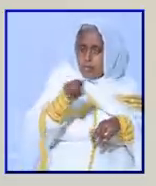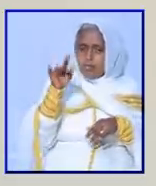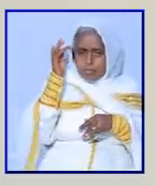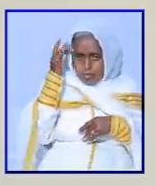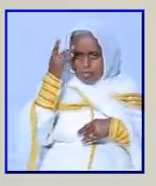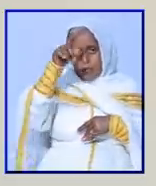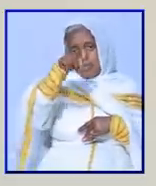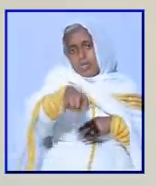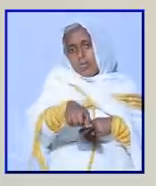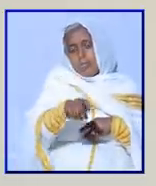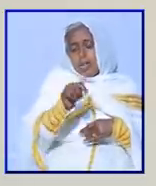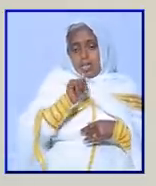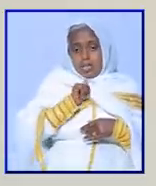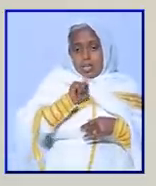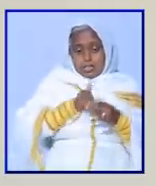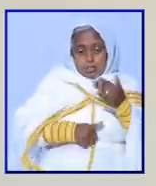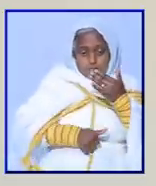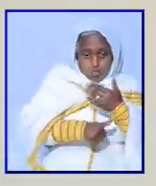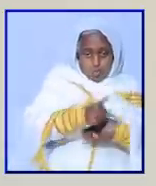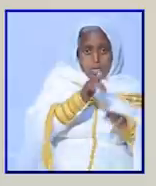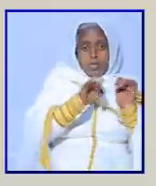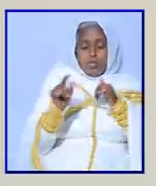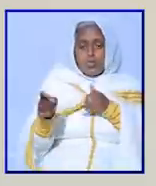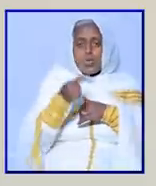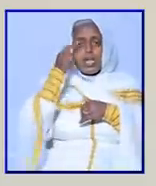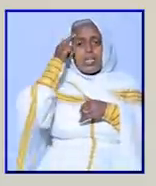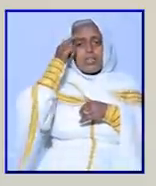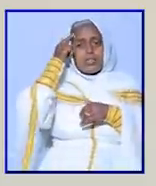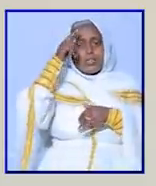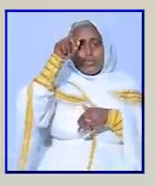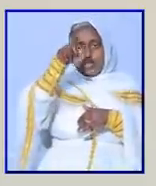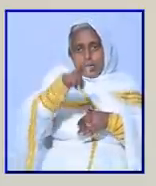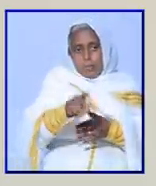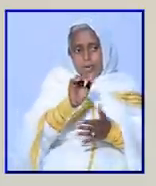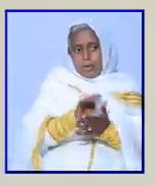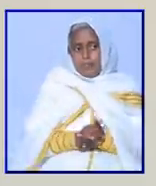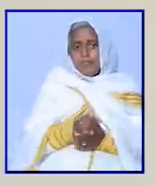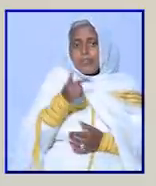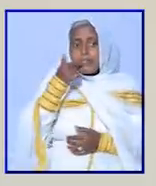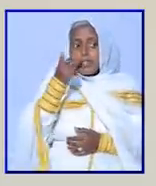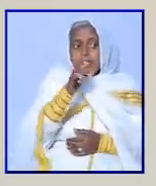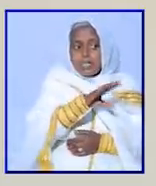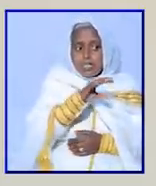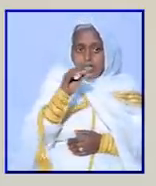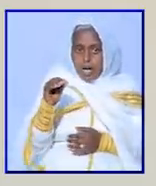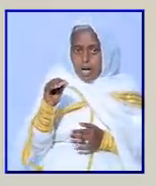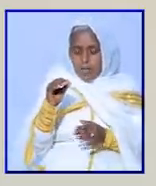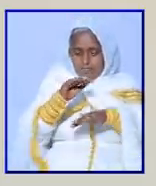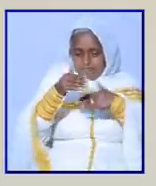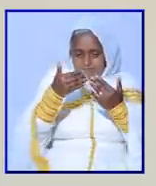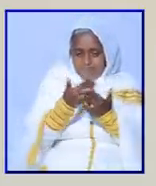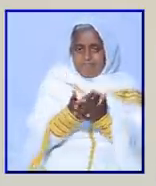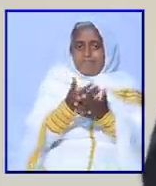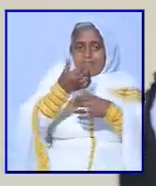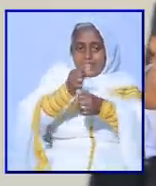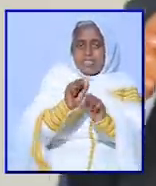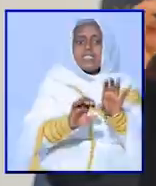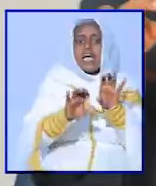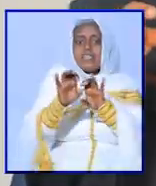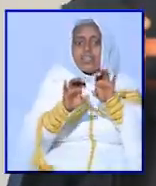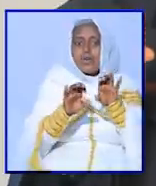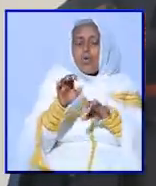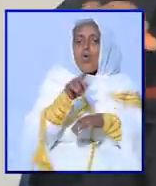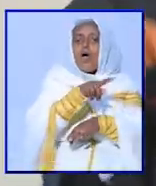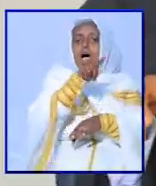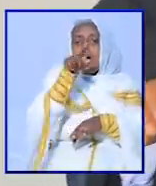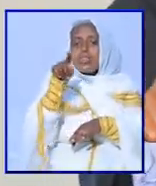ልትታመሙ ይገባል። ያ ሰው በታመመ ጊዜ የራሳችሁ ጉዳት እንደሆነ ልታስቡ ይገባል ይልና